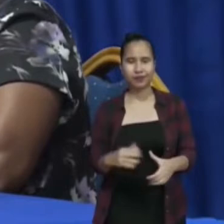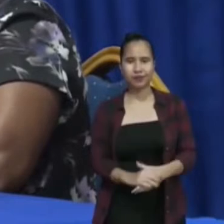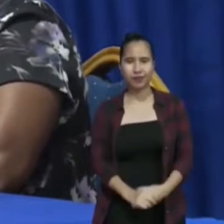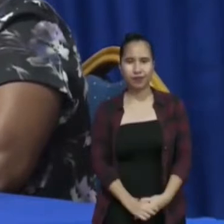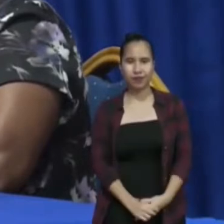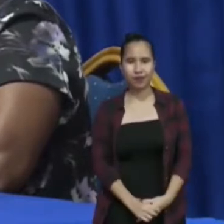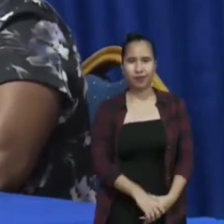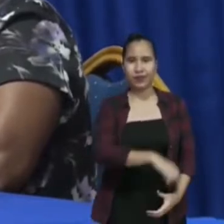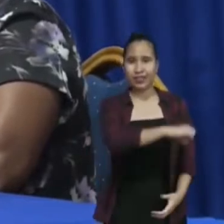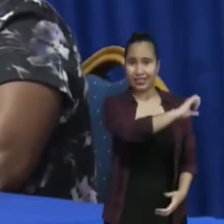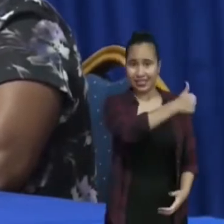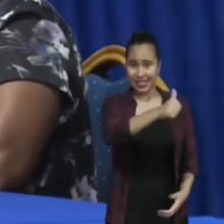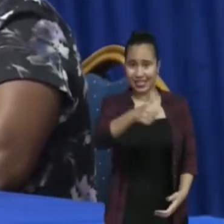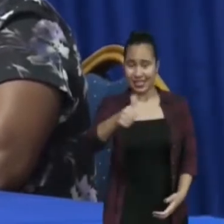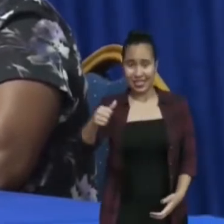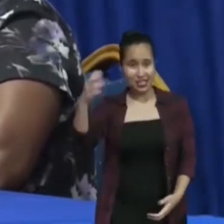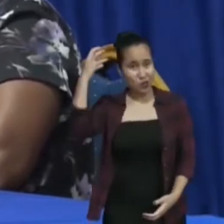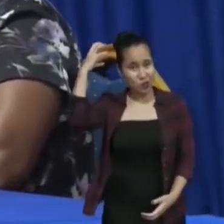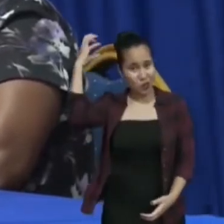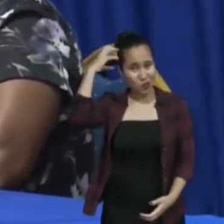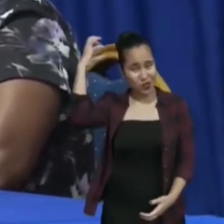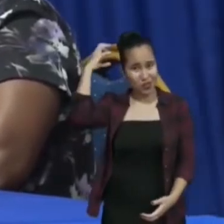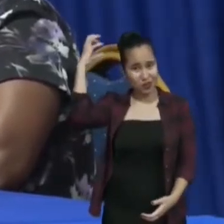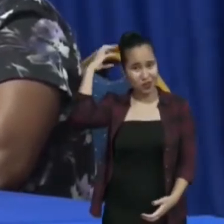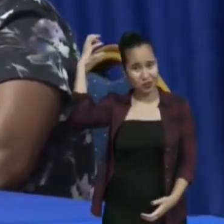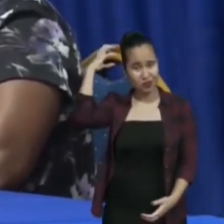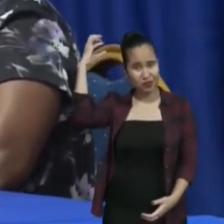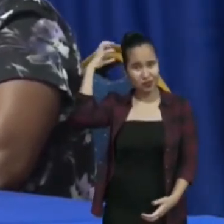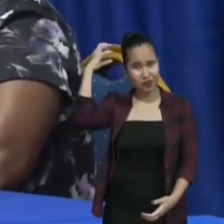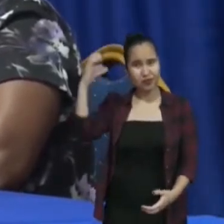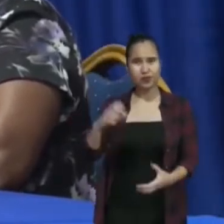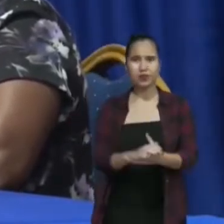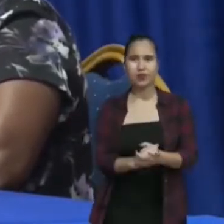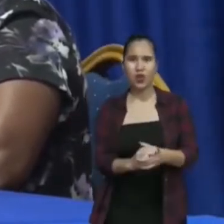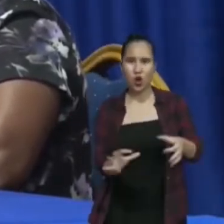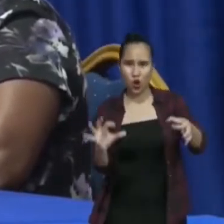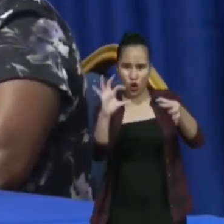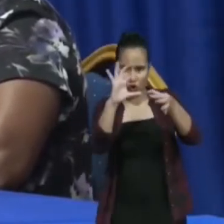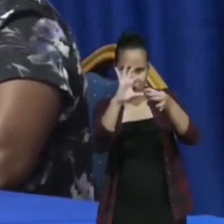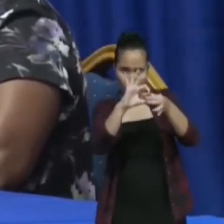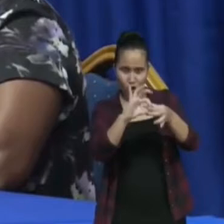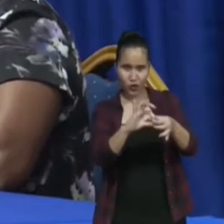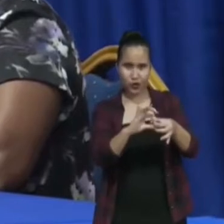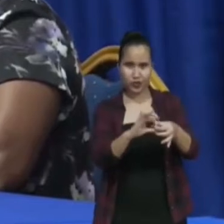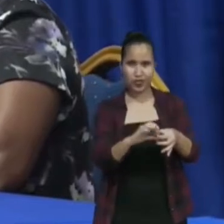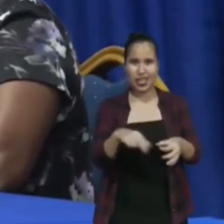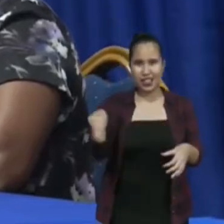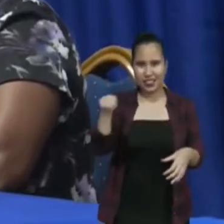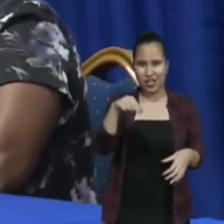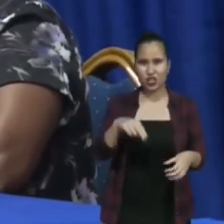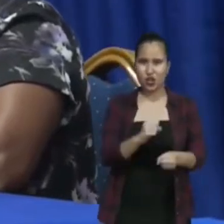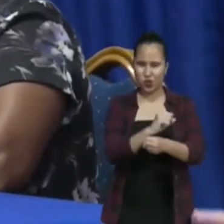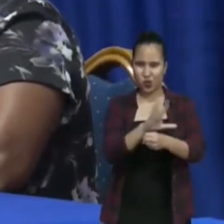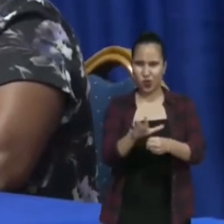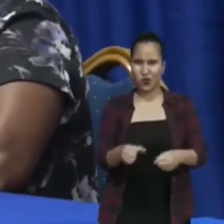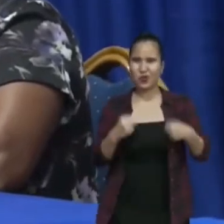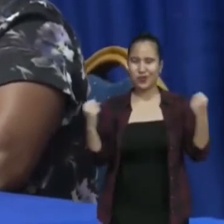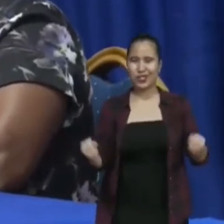Iedereen die in problemen komt, whatsoever, zal contact maken met het Nationaal COVID Management